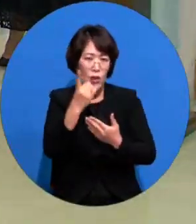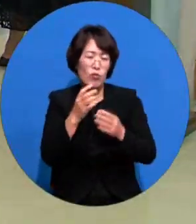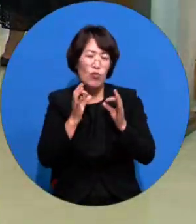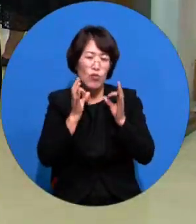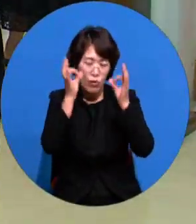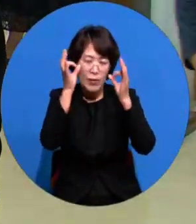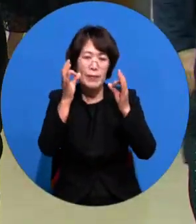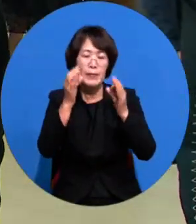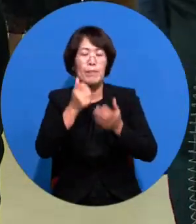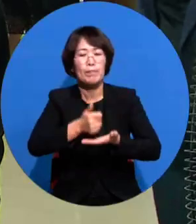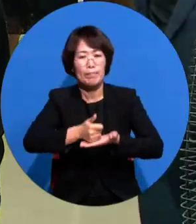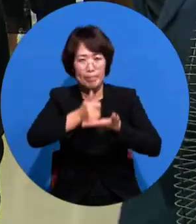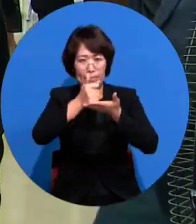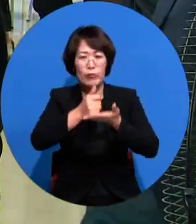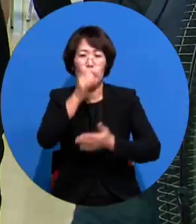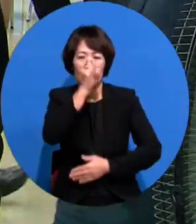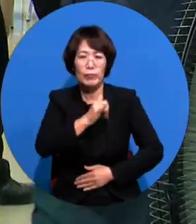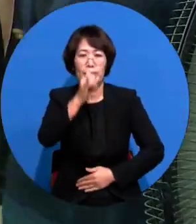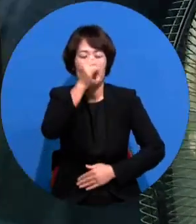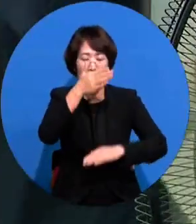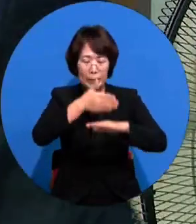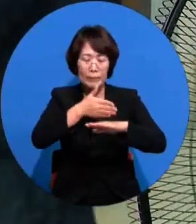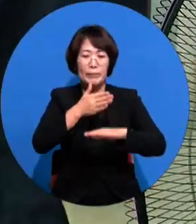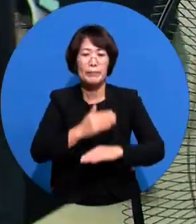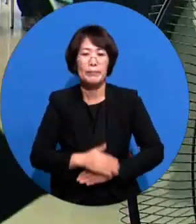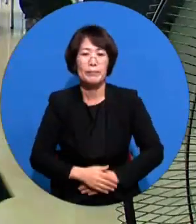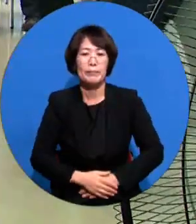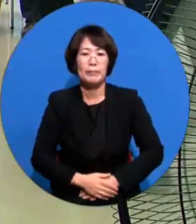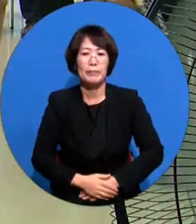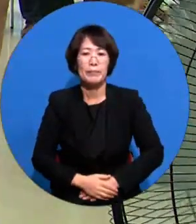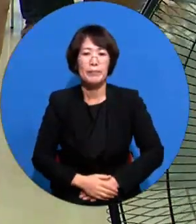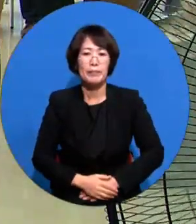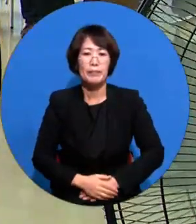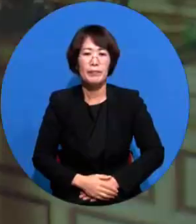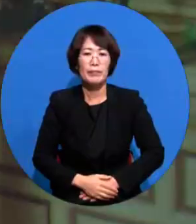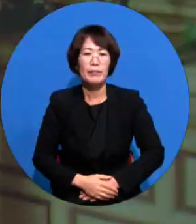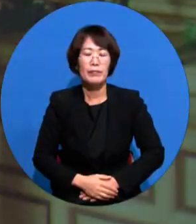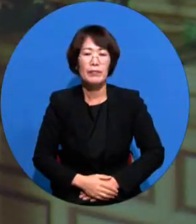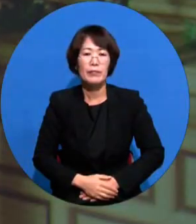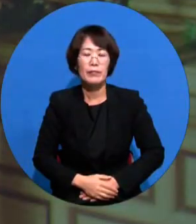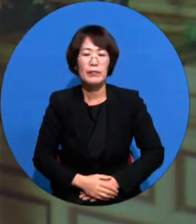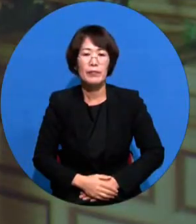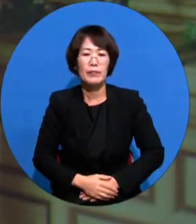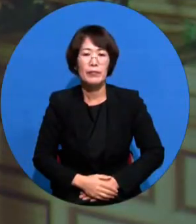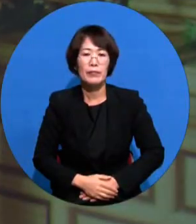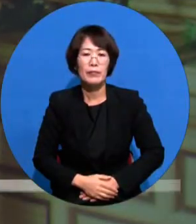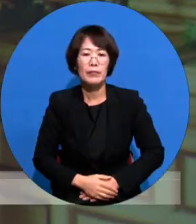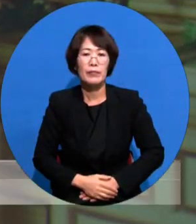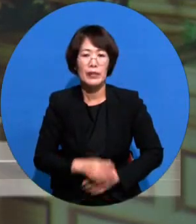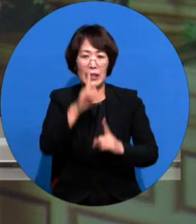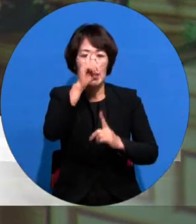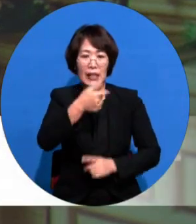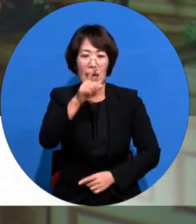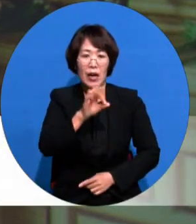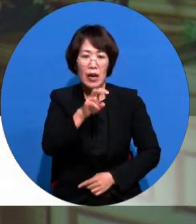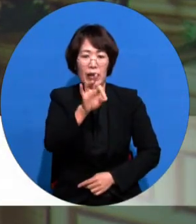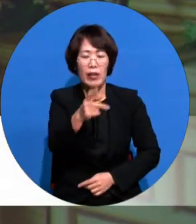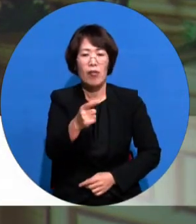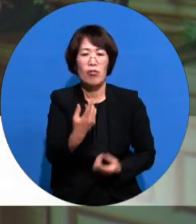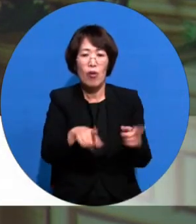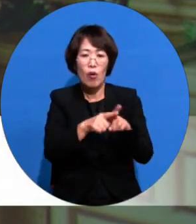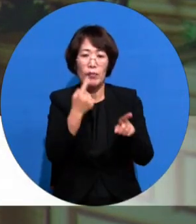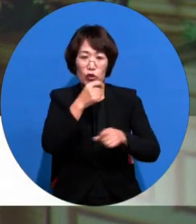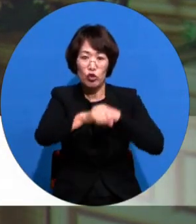점이 굉장히 존경스럽고 감사합니다. 네. 이낙연 전